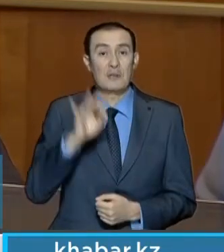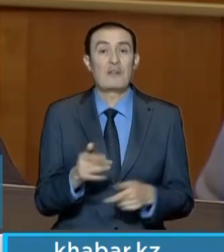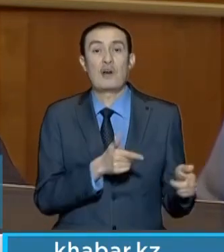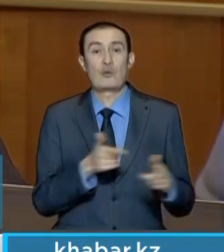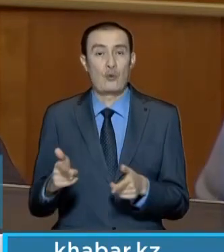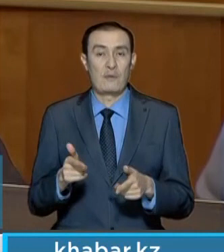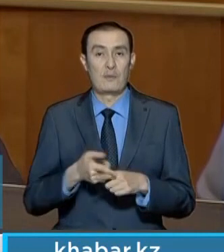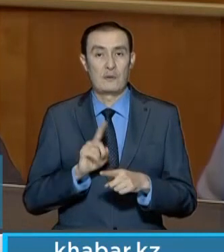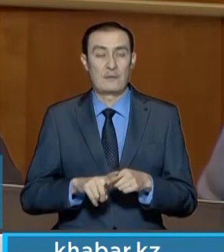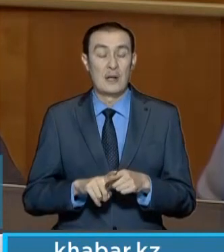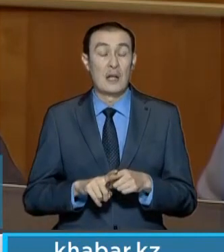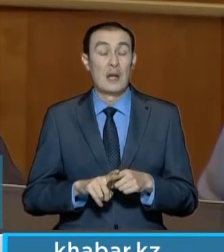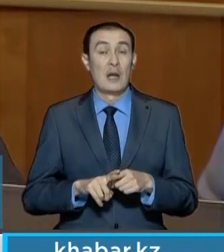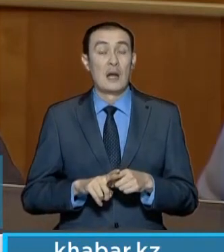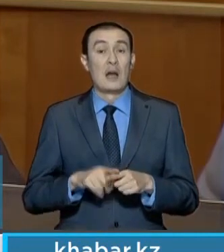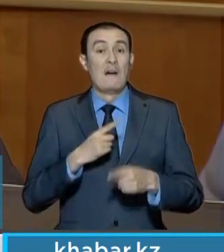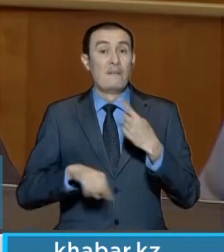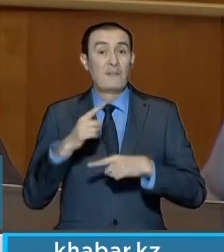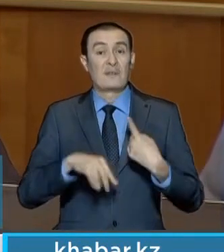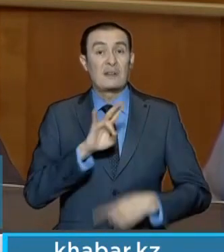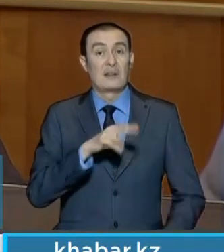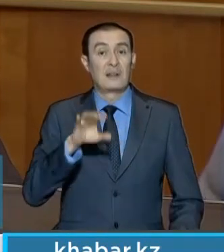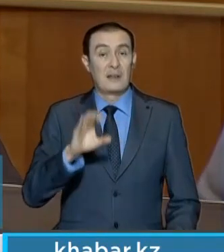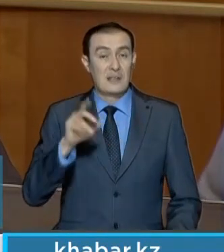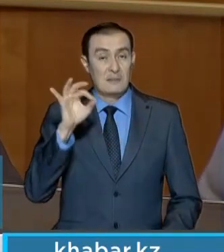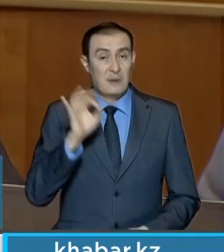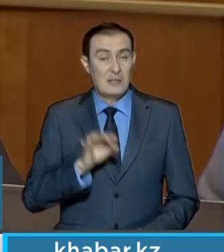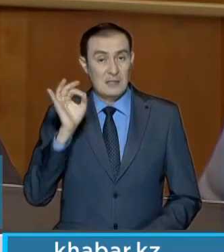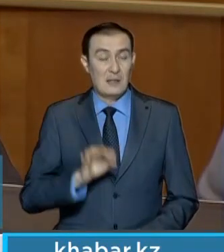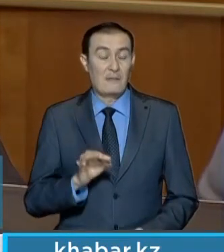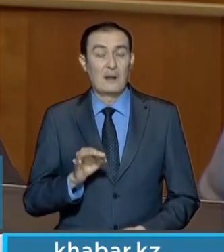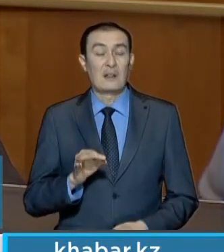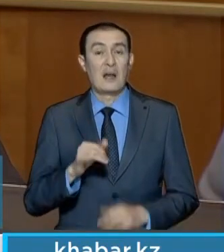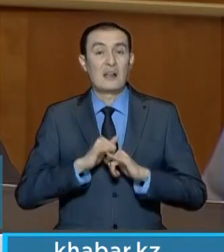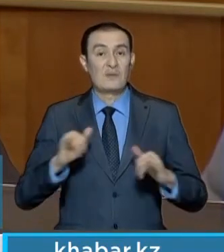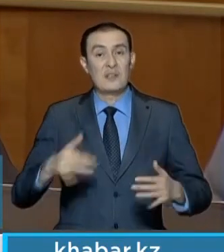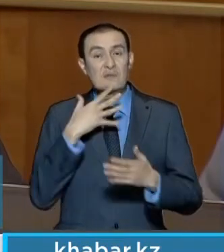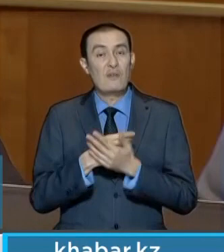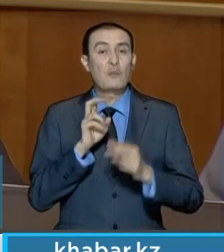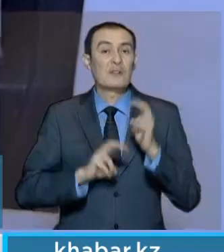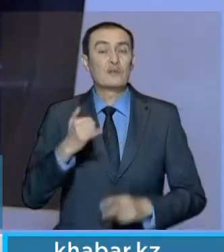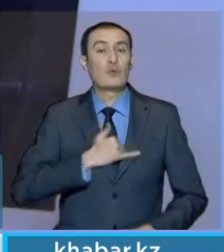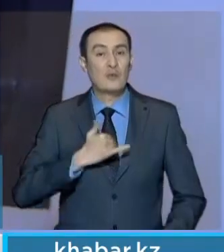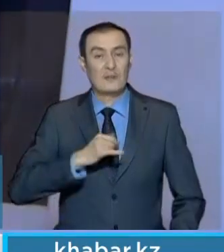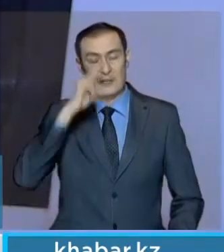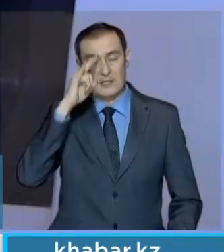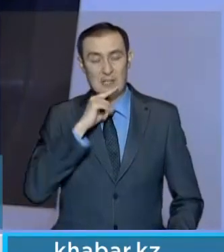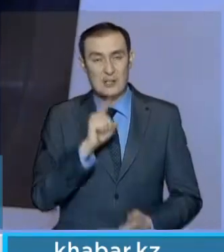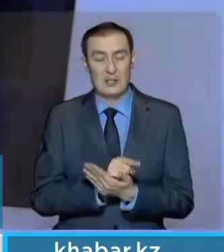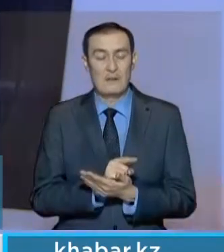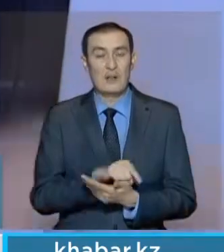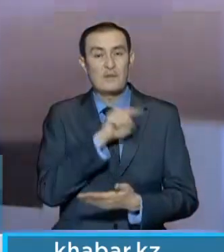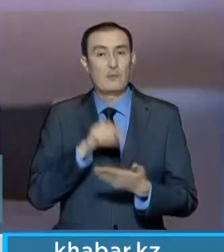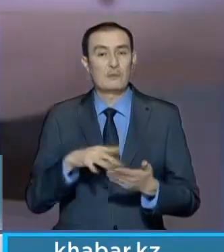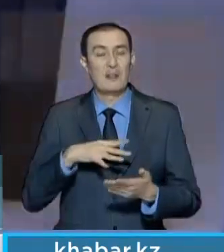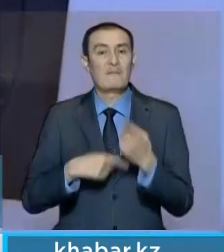готовой продукции. Как следствие, возврат НДС не стимулирует экспортеров сырья на развитие производства в нашей стране. Подняли в Мажилисе и